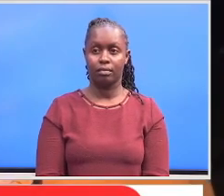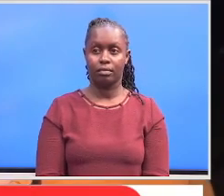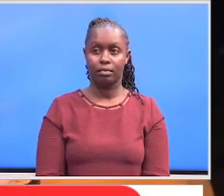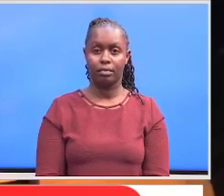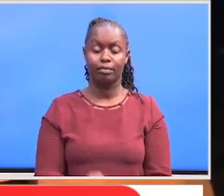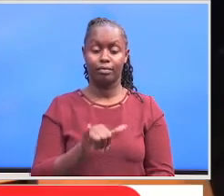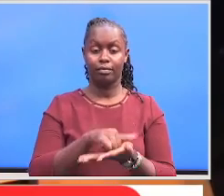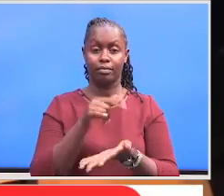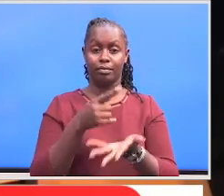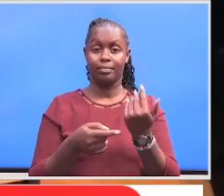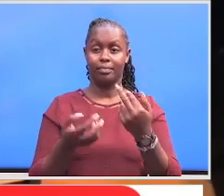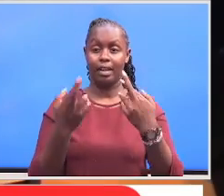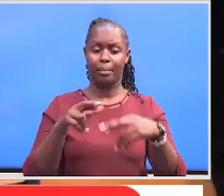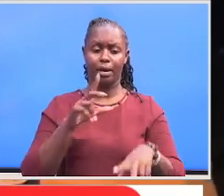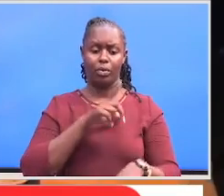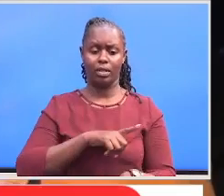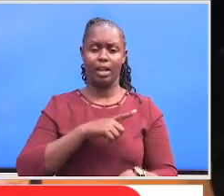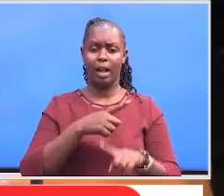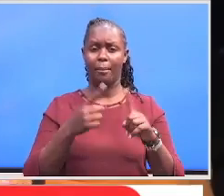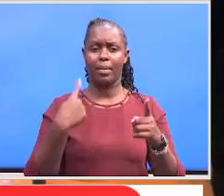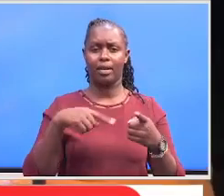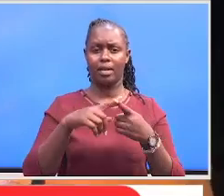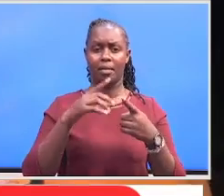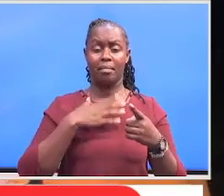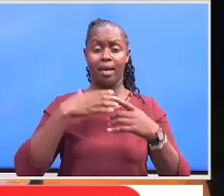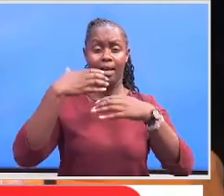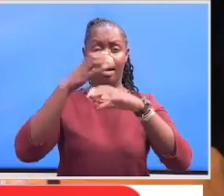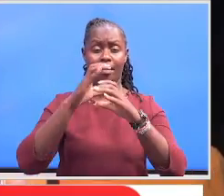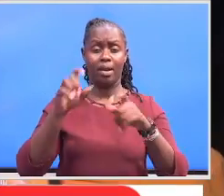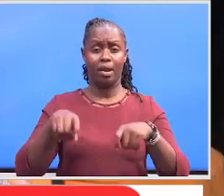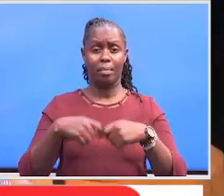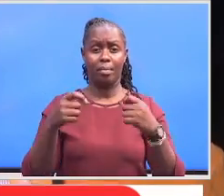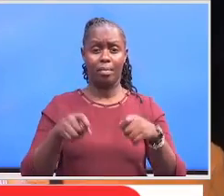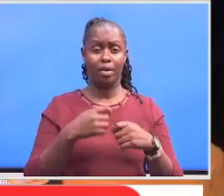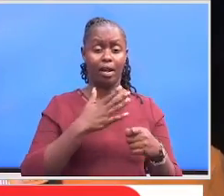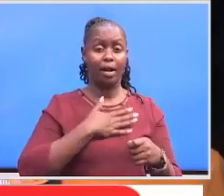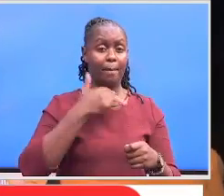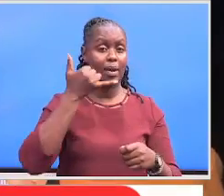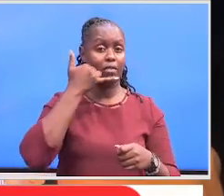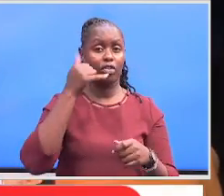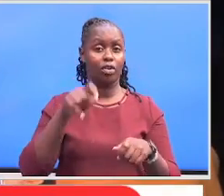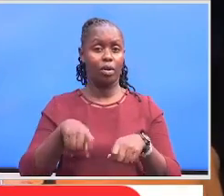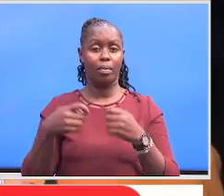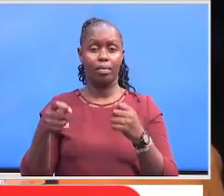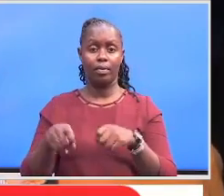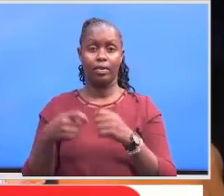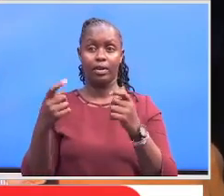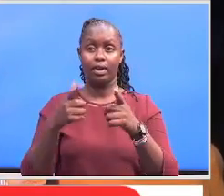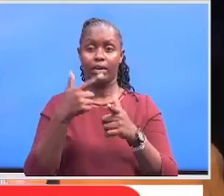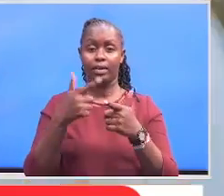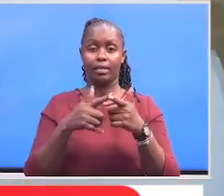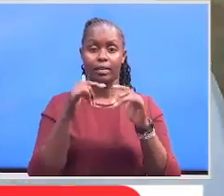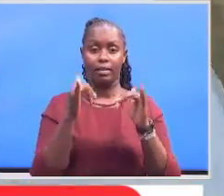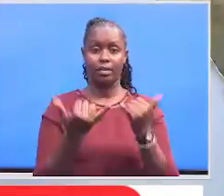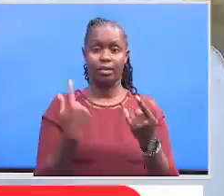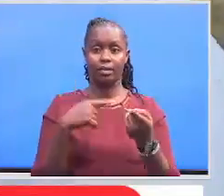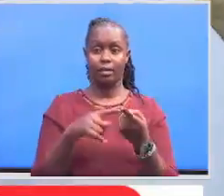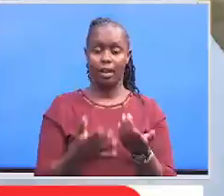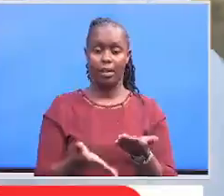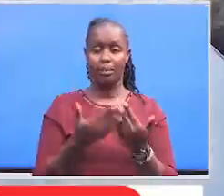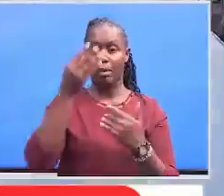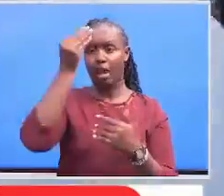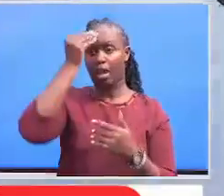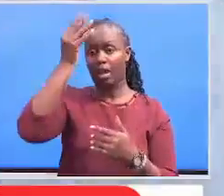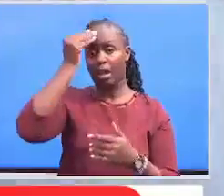alitubakisia uhai. Kamera zangu sikamalizika zote, zimu yangu ikaisha, na sasa nimeomba Mungu tu anisaidie na ingine. Kiambu